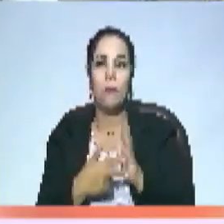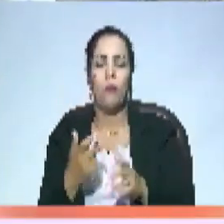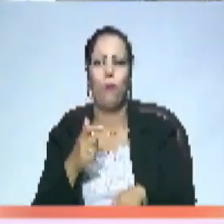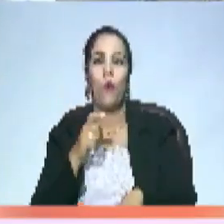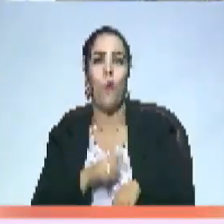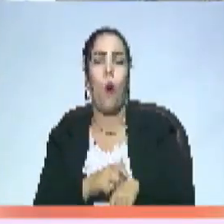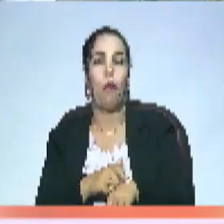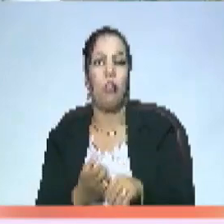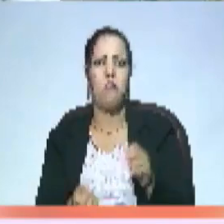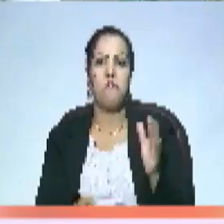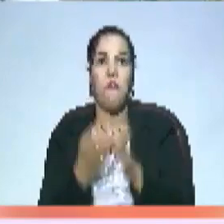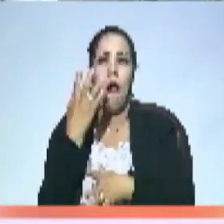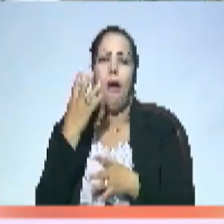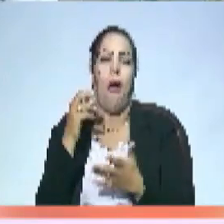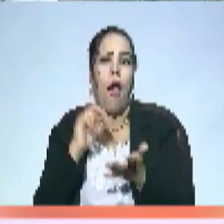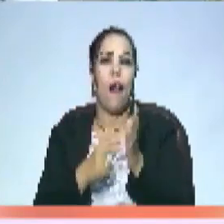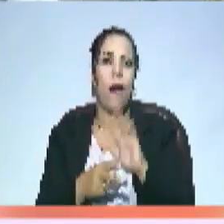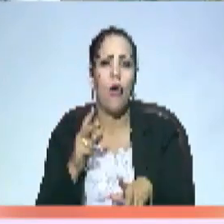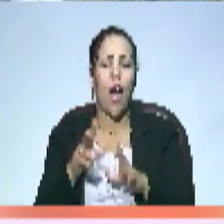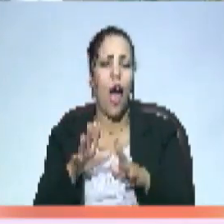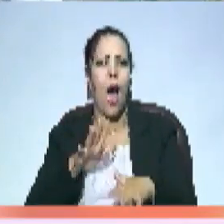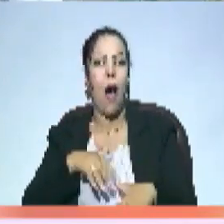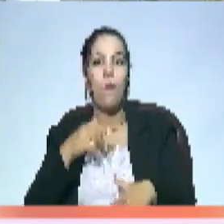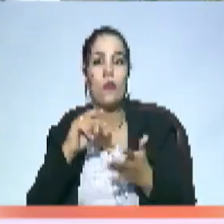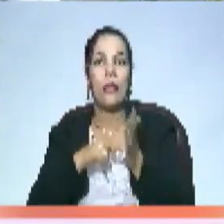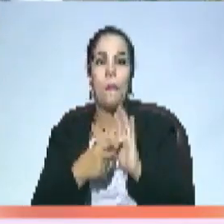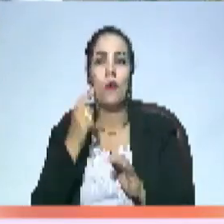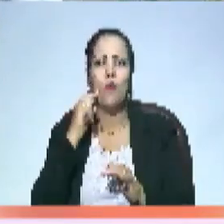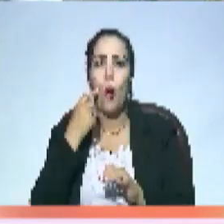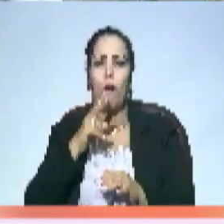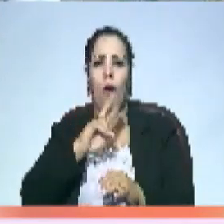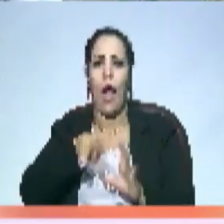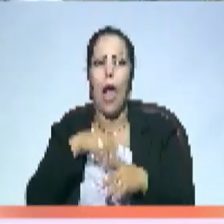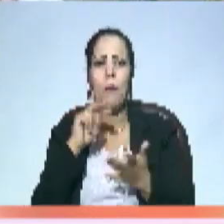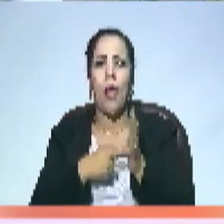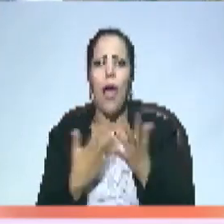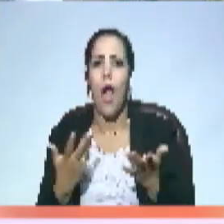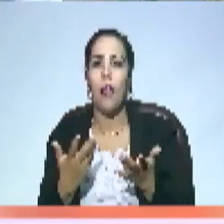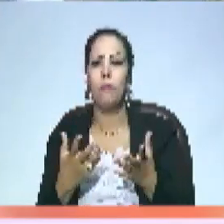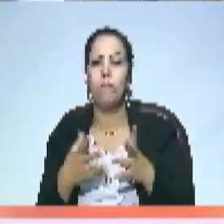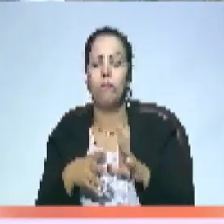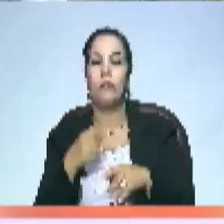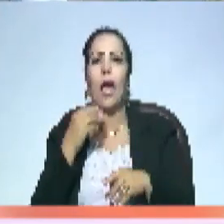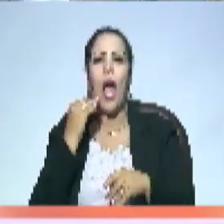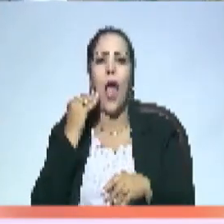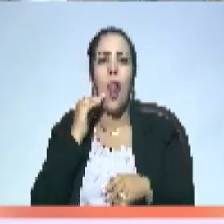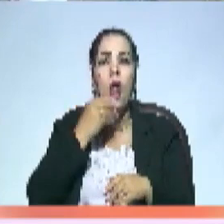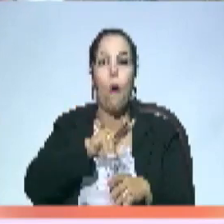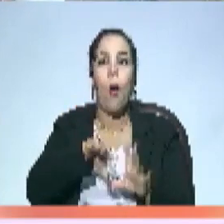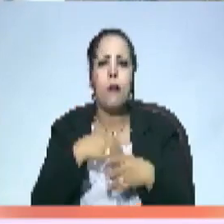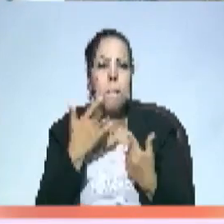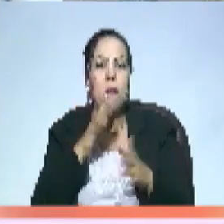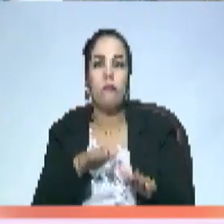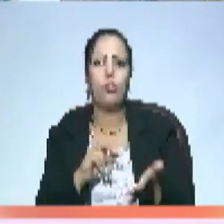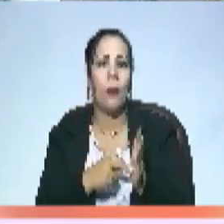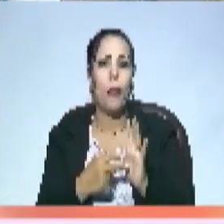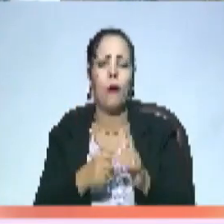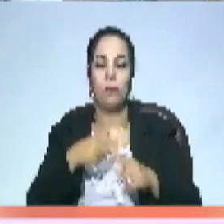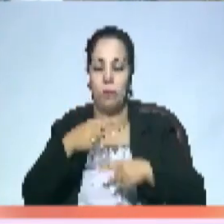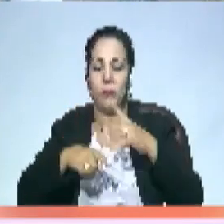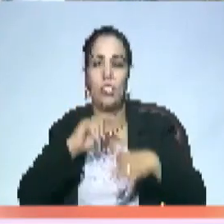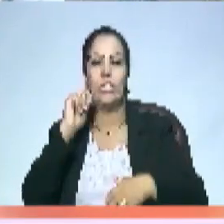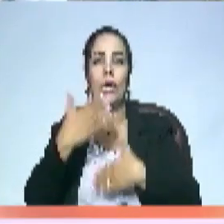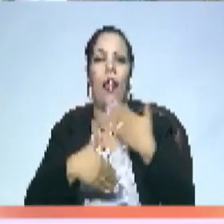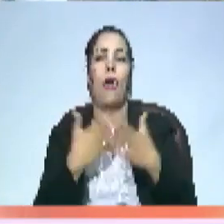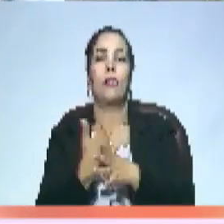فجأة، ولا إن حد يتعرض لموقف بالظبط، هتطلعي حاجة تعمليها. عايز أعمل حلو ما عنديش مثلا حاجة أعملها حلو، فممكن الواحد